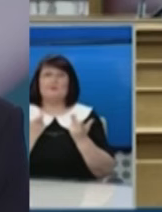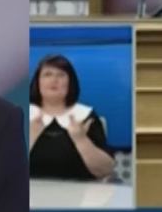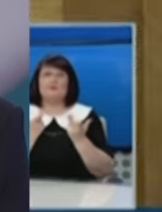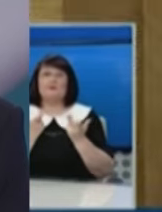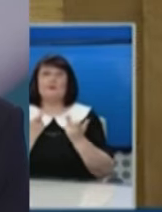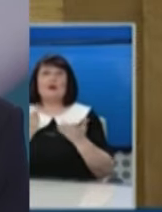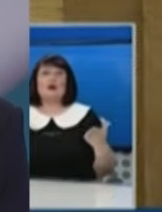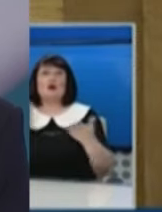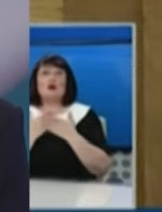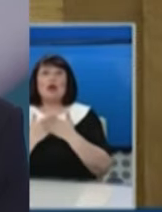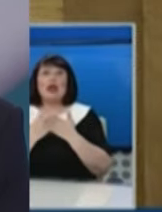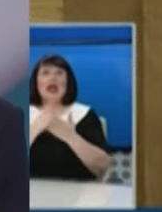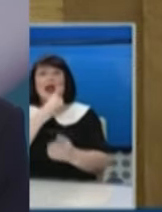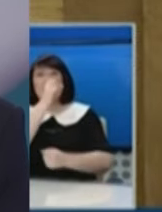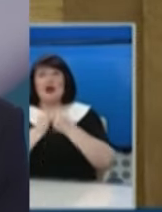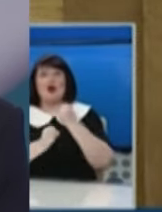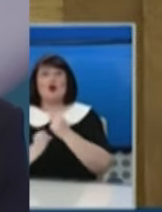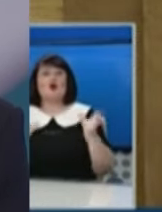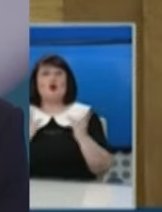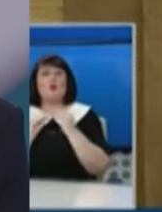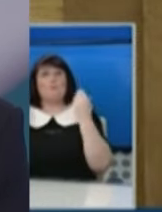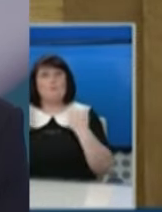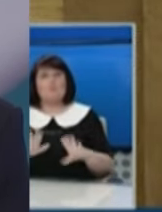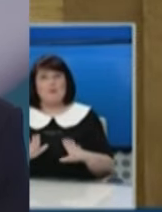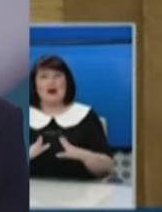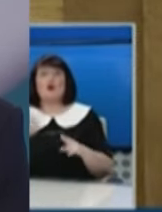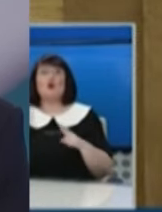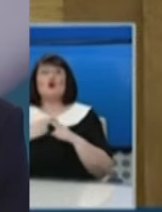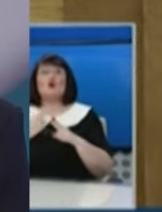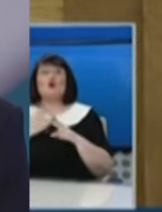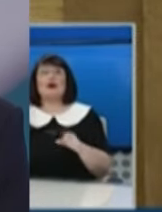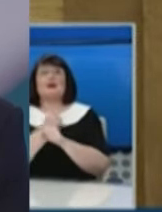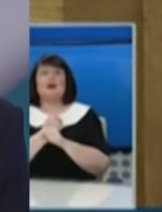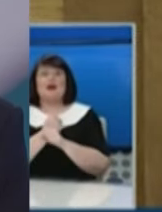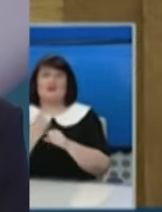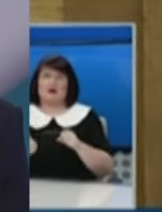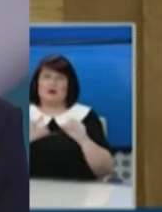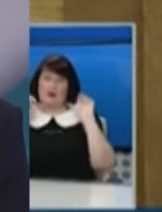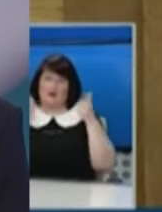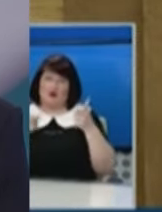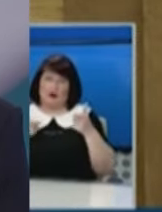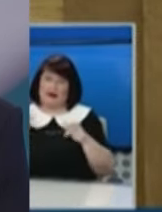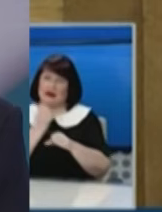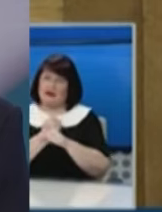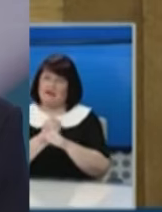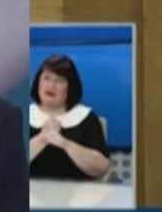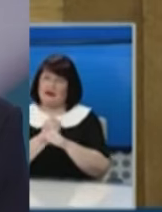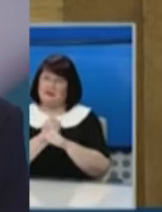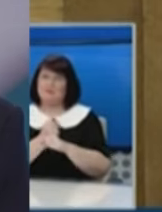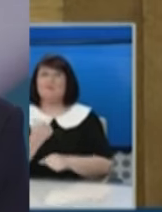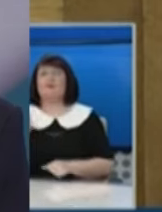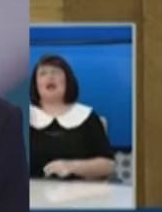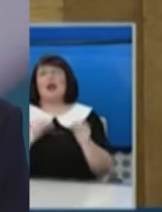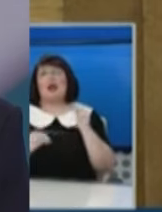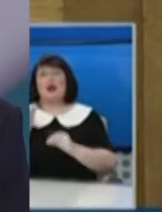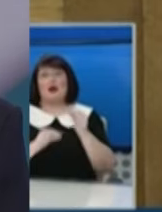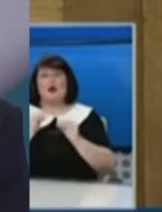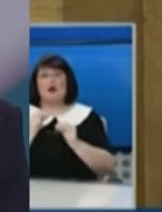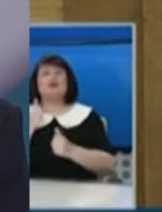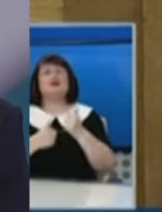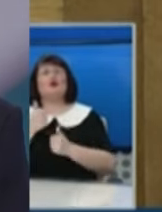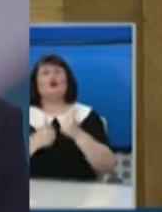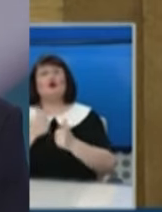μου, η εκτελεστική εξουσία όφιλε πριν διαμορφώσει νέες πολιτικές να διαβουλευτεί με τους κοινοβουλευτικούς